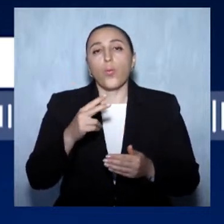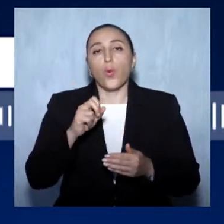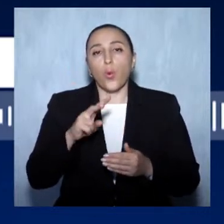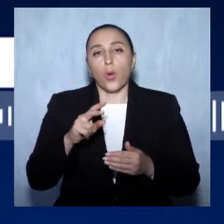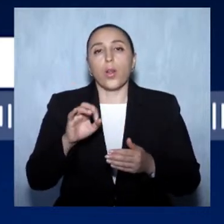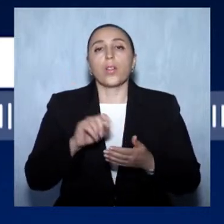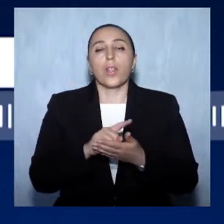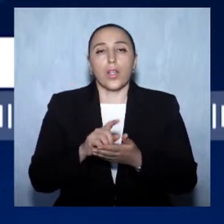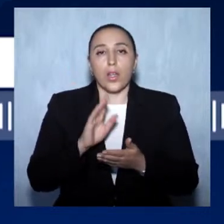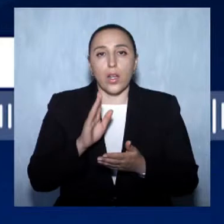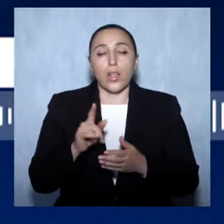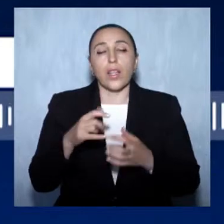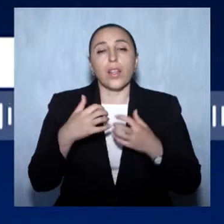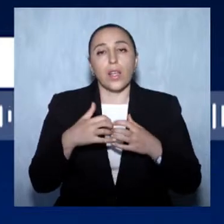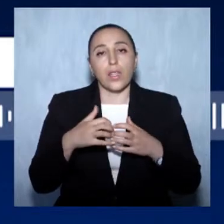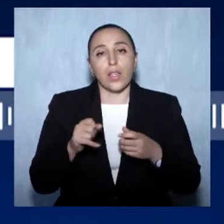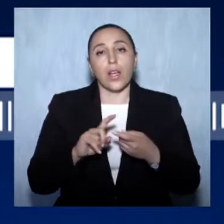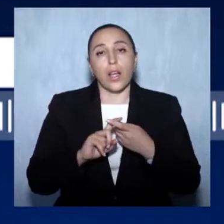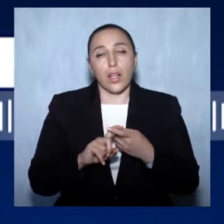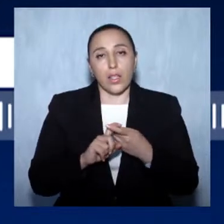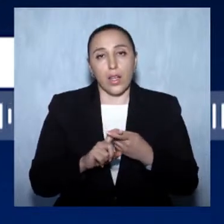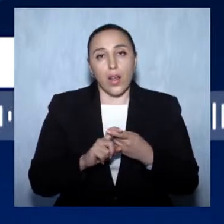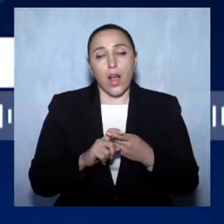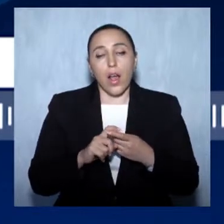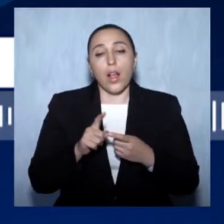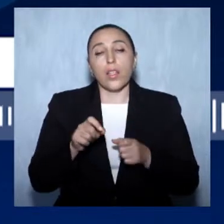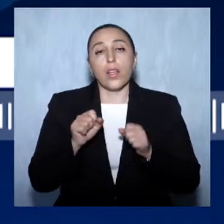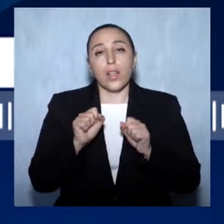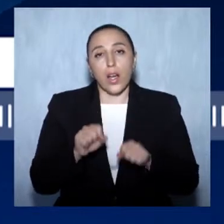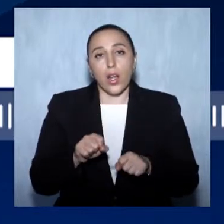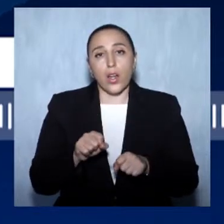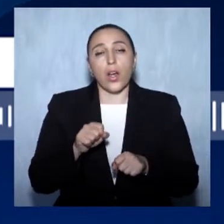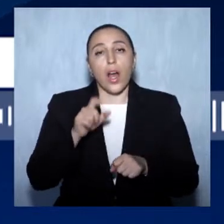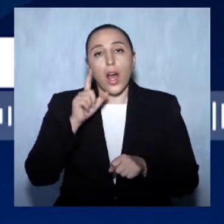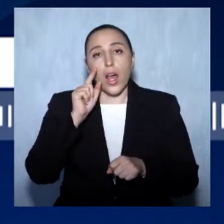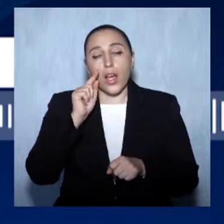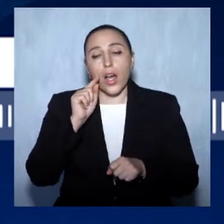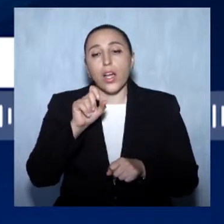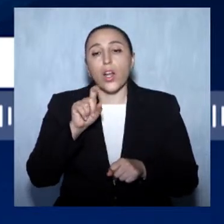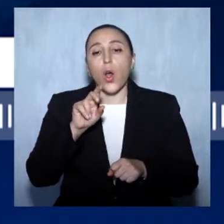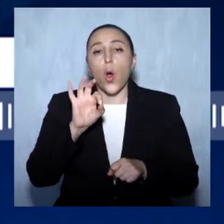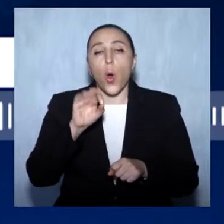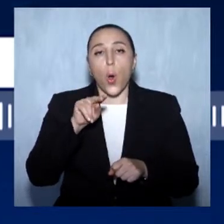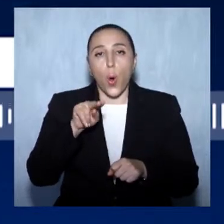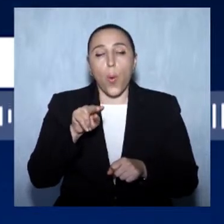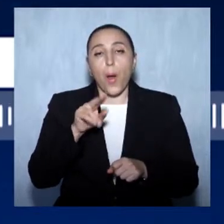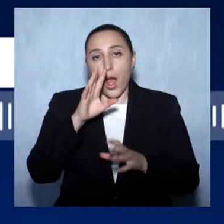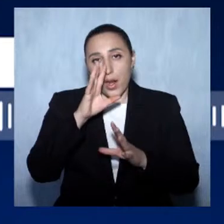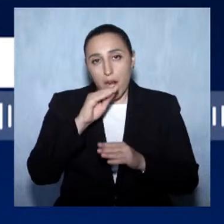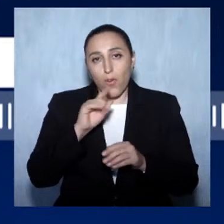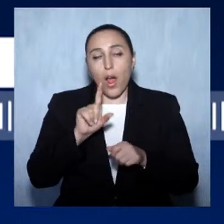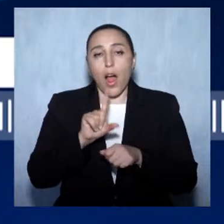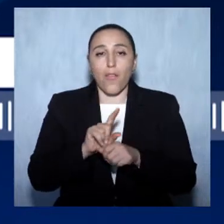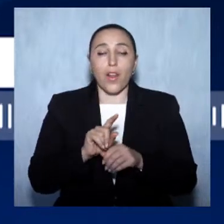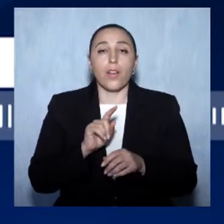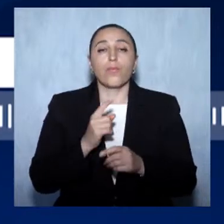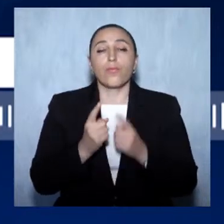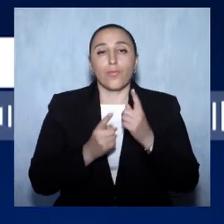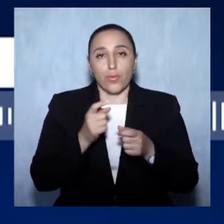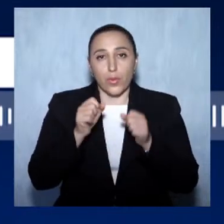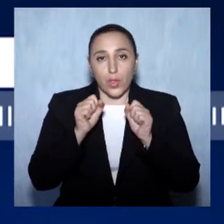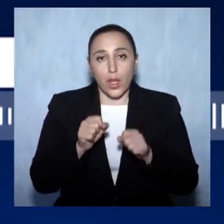զուտ տեխնիկական առումով դա կարող է ավելացնել հայկական հոբ հնարավորությունը, բայց կա անշուշտ առանցքային